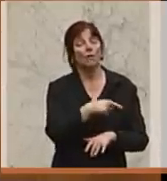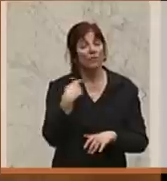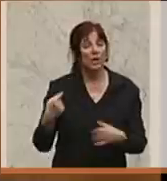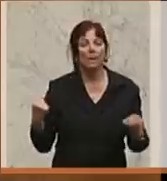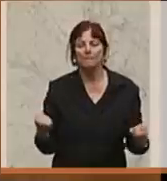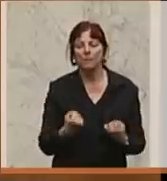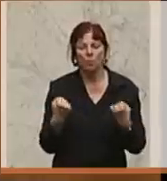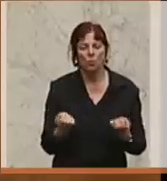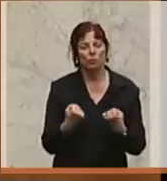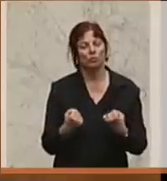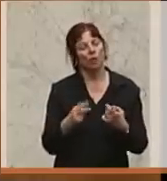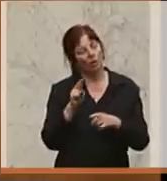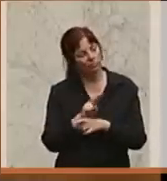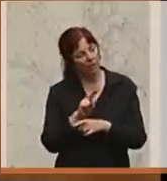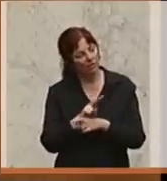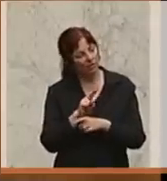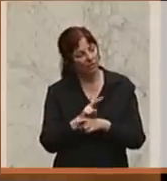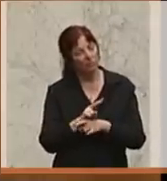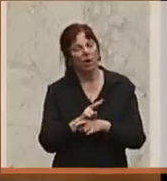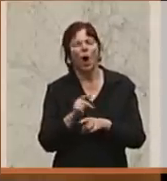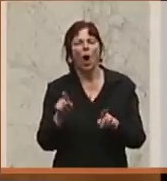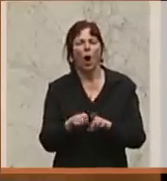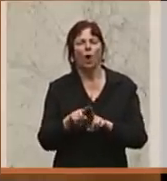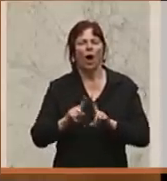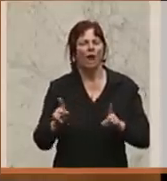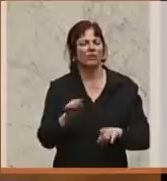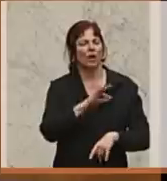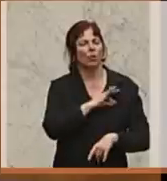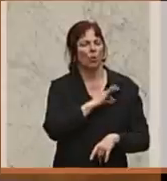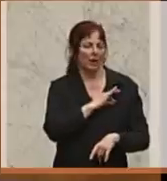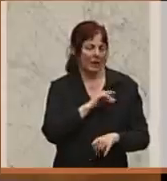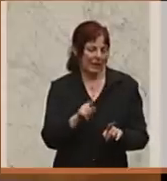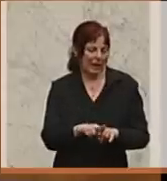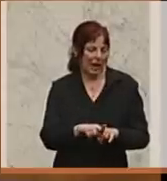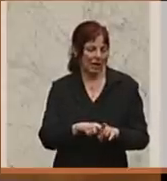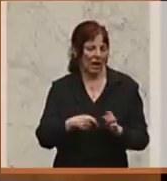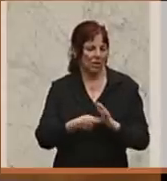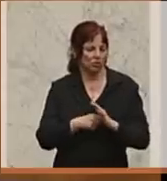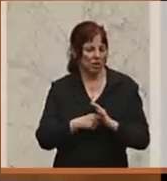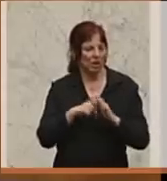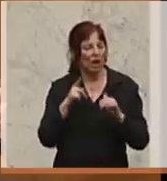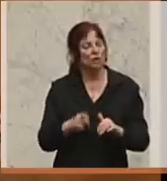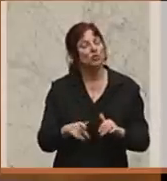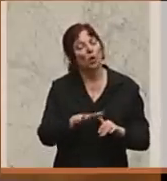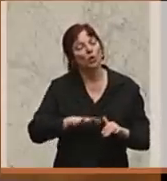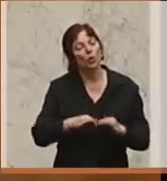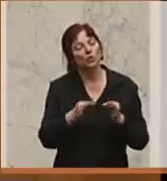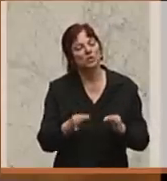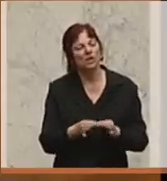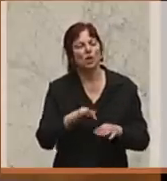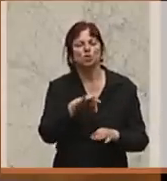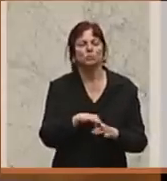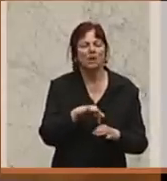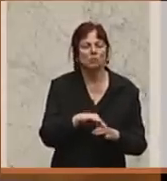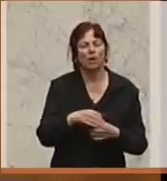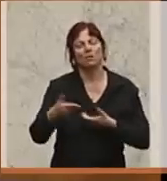an und gehe davon aus, dass das auch die anderen Kolleginnen und Kollegen tun, die Grundsätze von Sparsamkeit, Wirtschaftlichkeit und Zweckmäßigkeit einzuhalten.